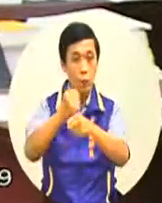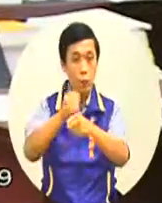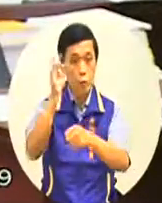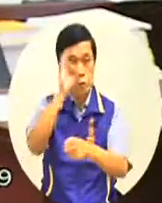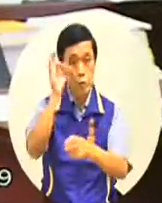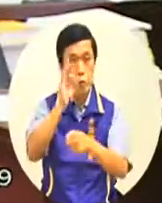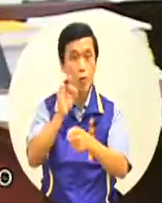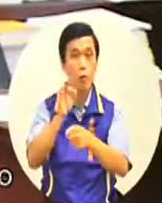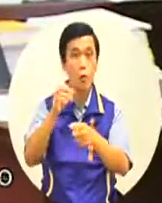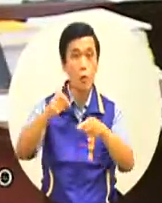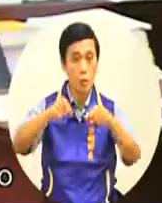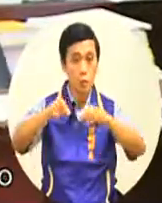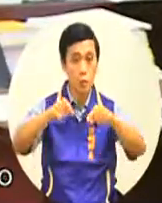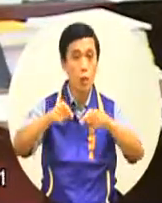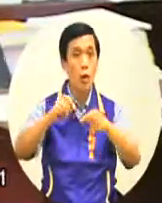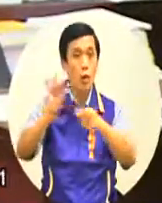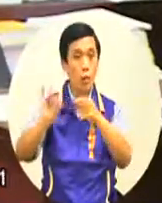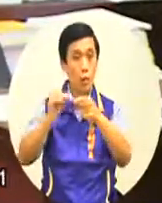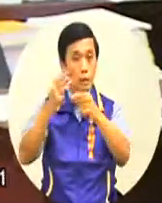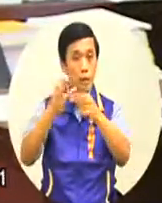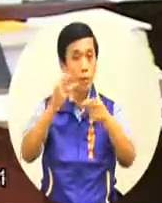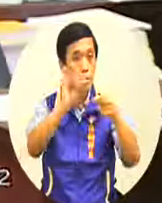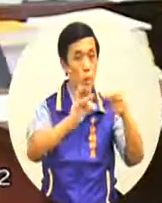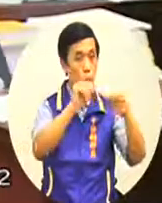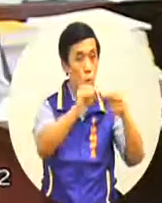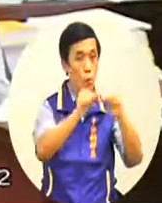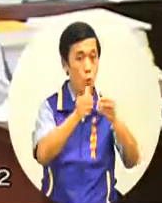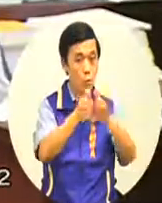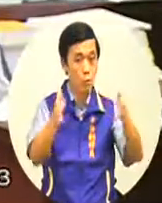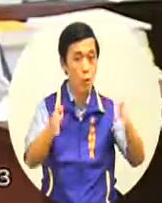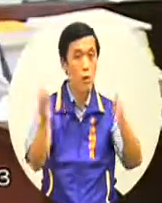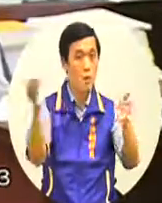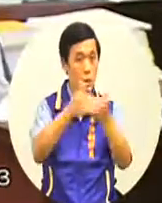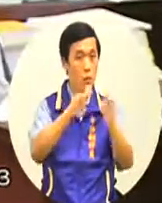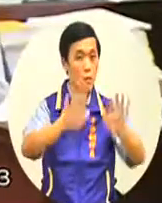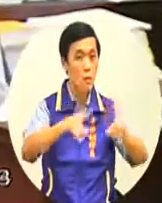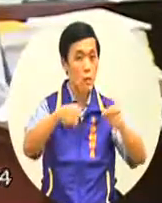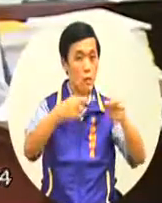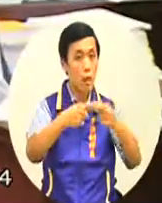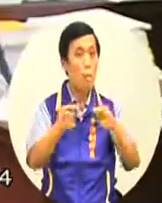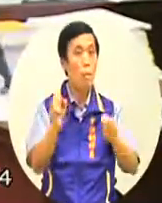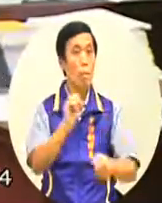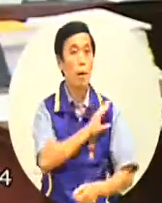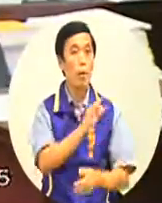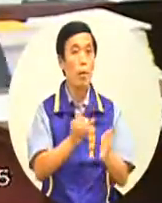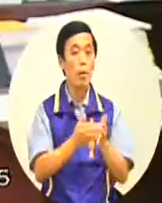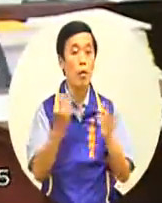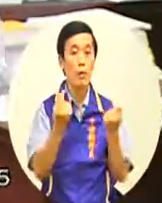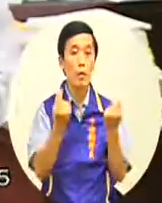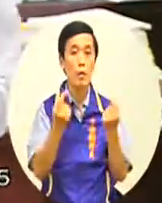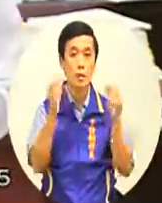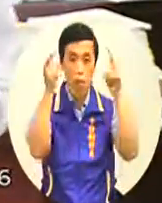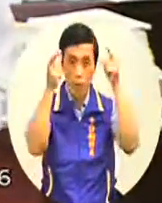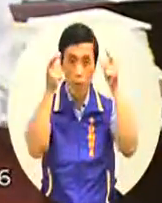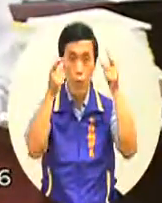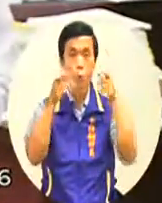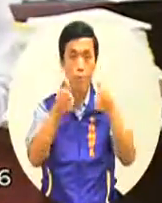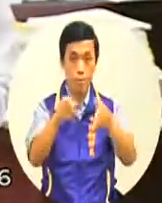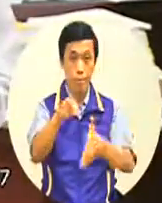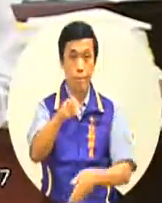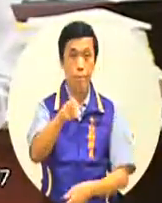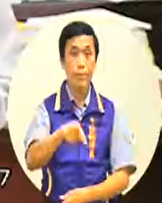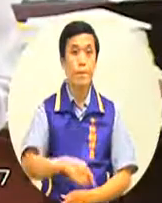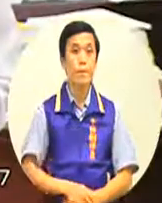103年到105年的相关的作为，都到今年为止。可是我们可以看到，像高雄，以高雄来看，